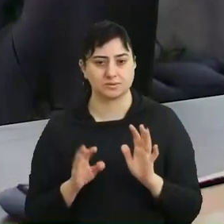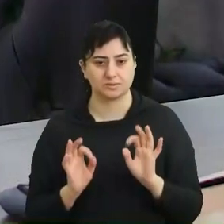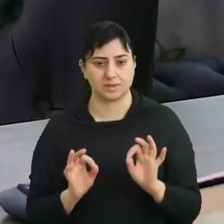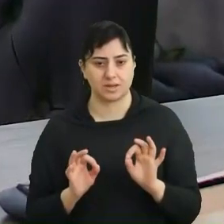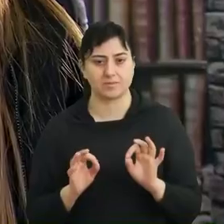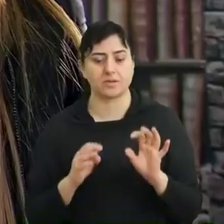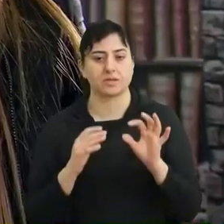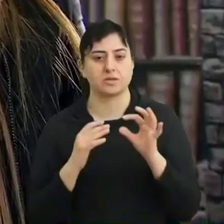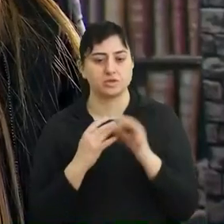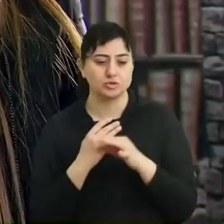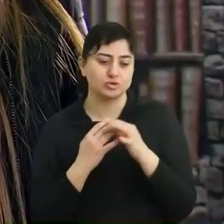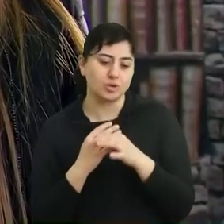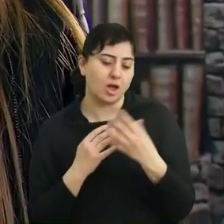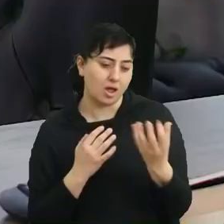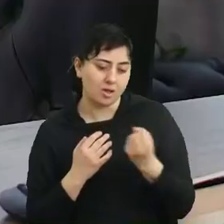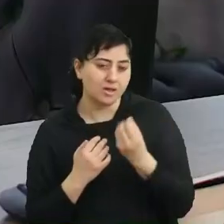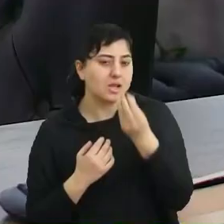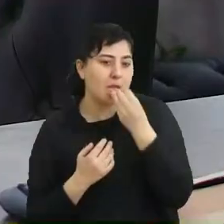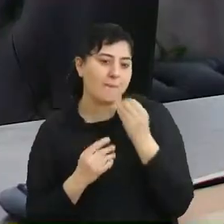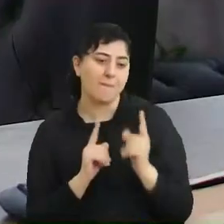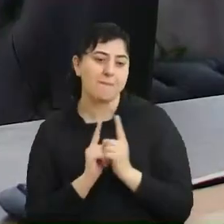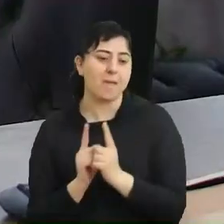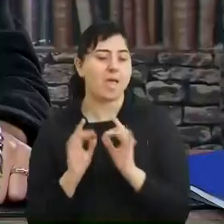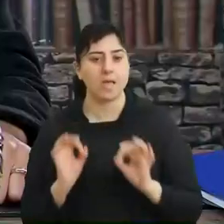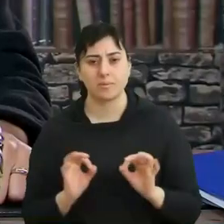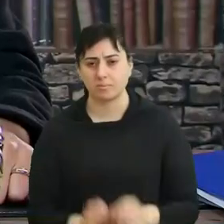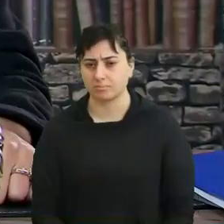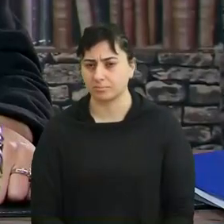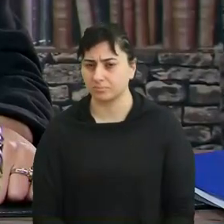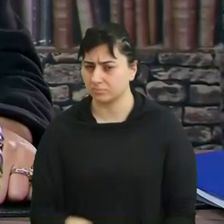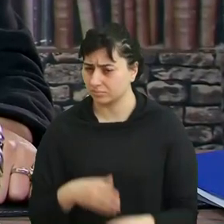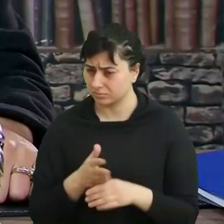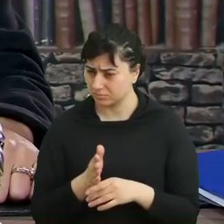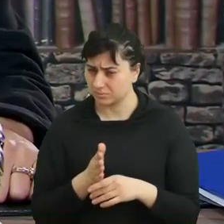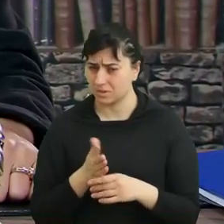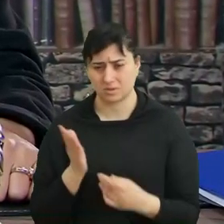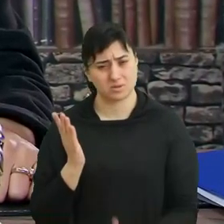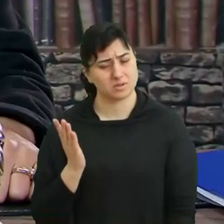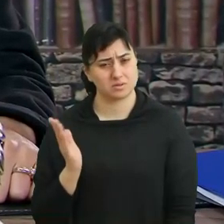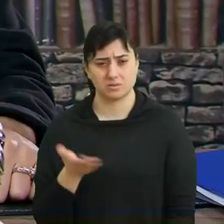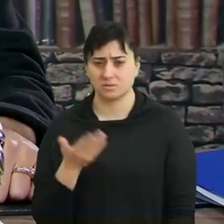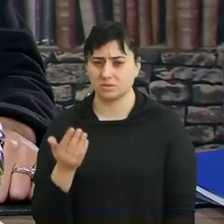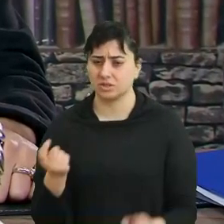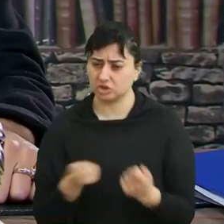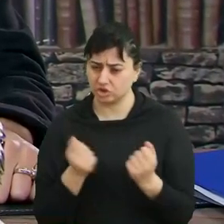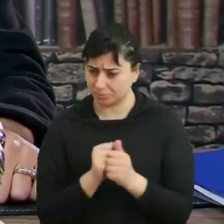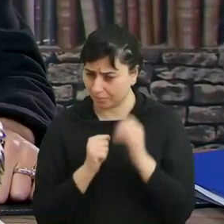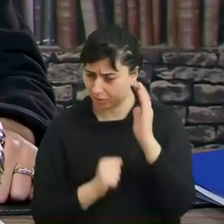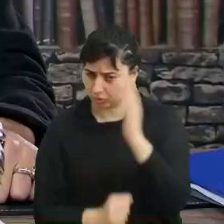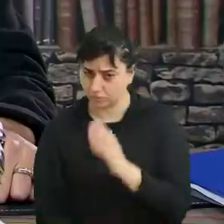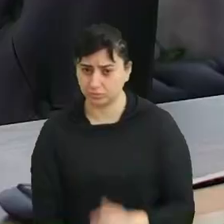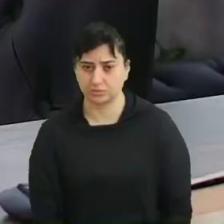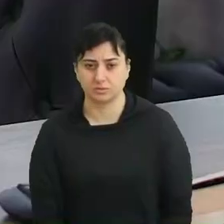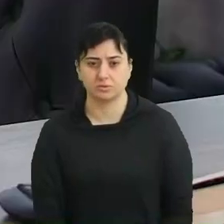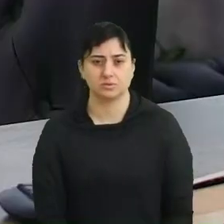Daima yüzükler alır bana. Yemeklere falan götürür. Ya. Allah bilir iş seyahatlerine de götürüyordur